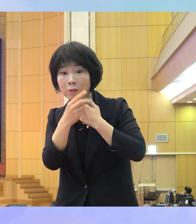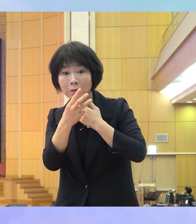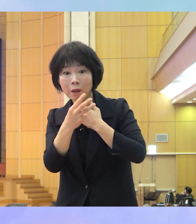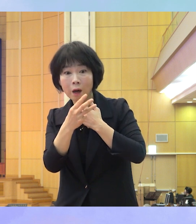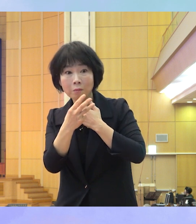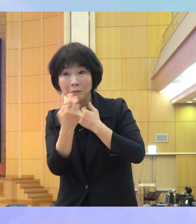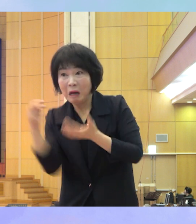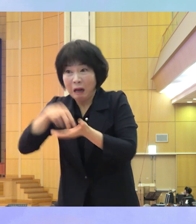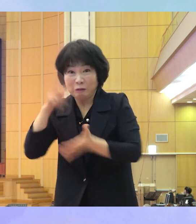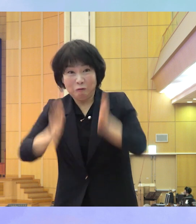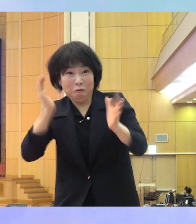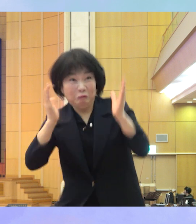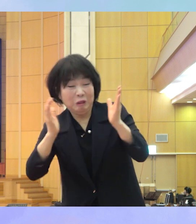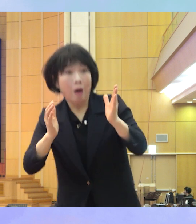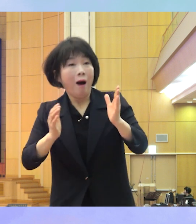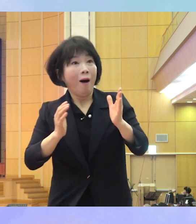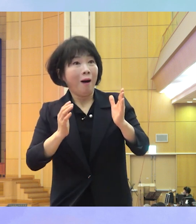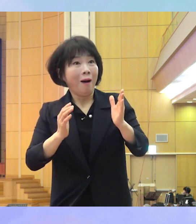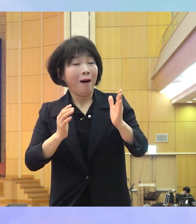얼른 일어나서 나가가지고,